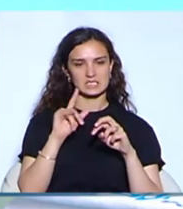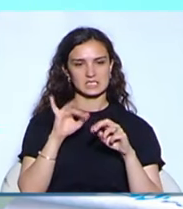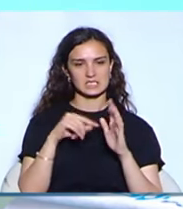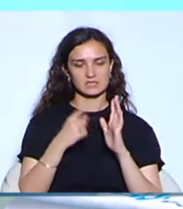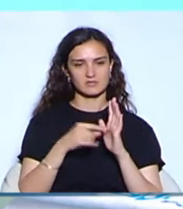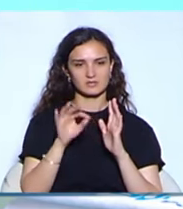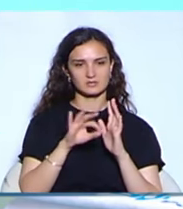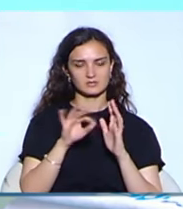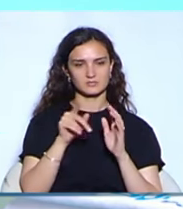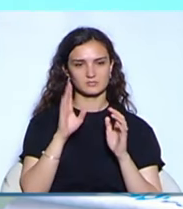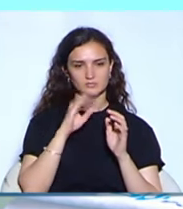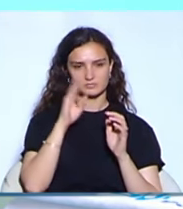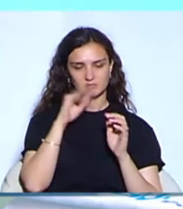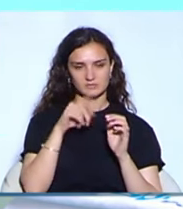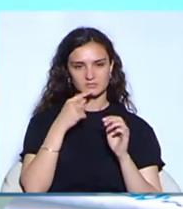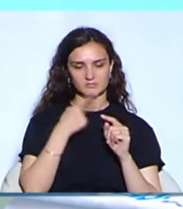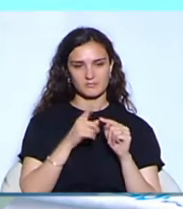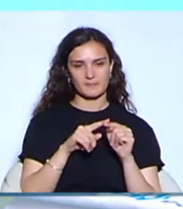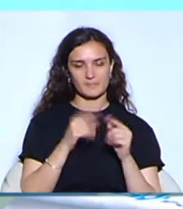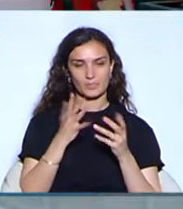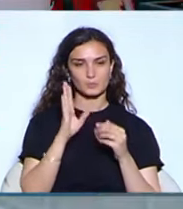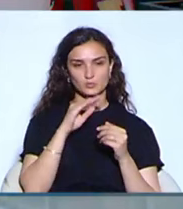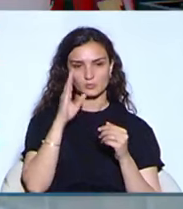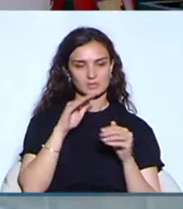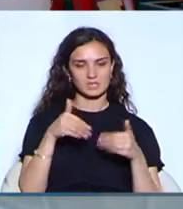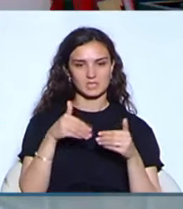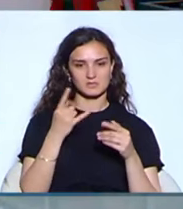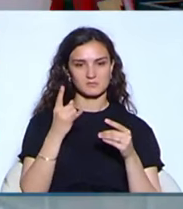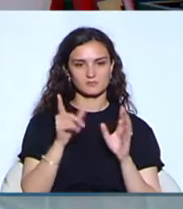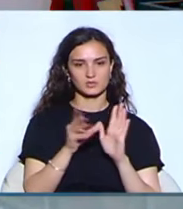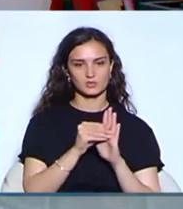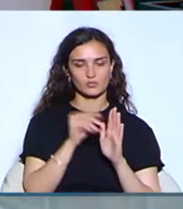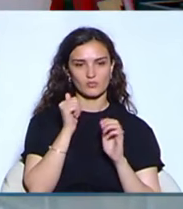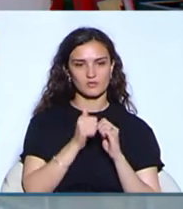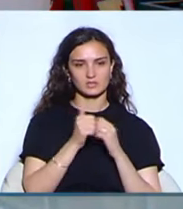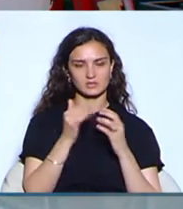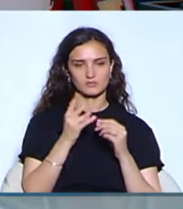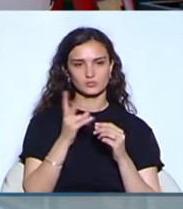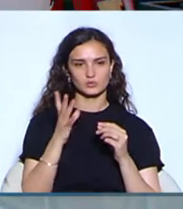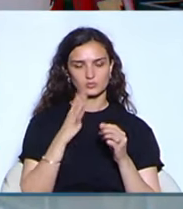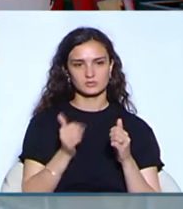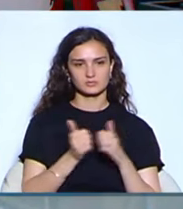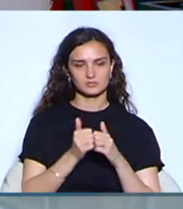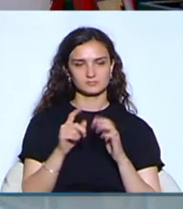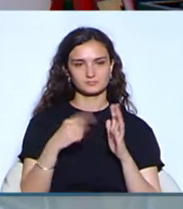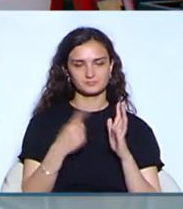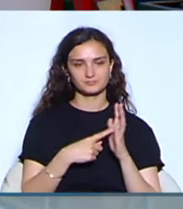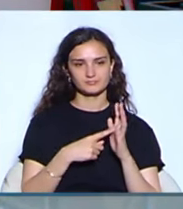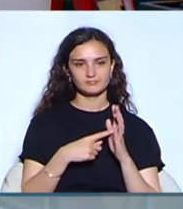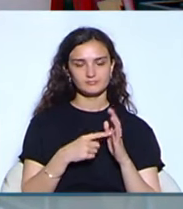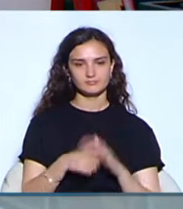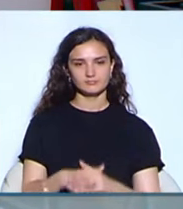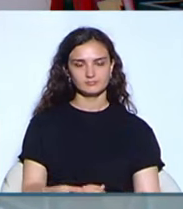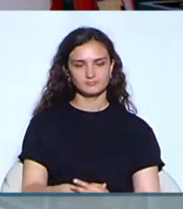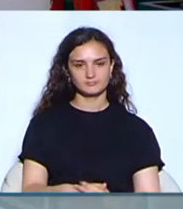ლაპარაკი, თქვენ მშობელი ახსენეთ, მაგრამ თუ მშობელი არ არის ბავშვთან ყოველდღიურად, მაშინ ვინ უნდა ავსებდესო ასეთ კითხვას? ლოგიკურად დაისვა ეს კითხვა.